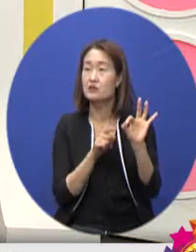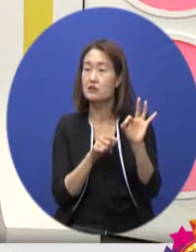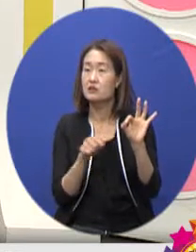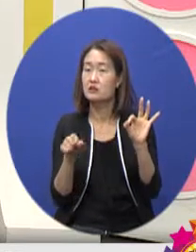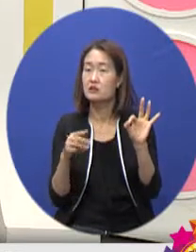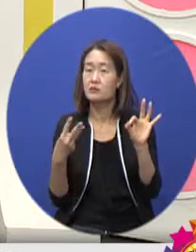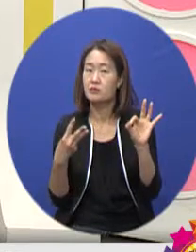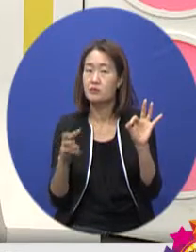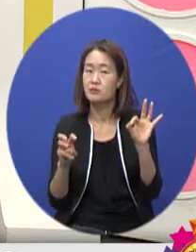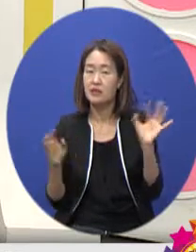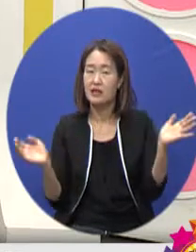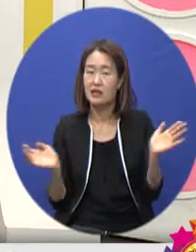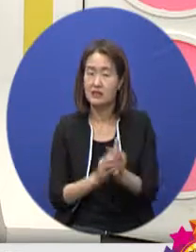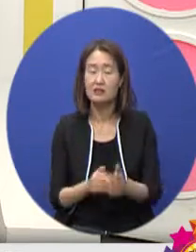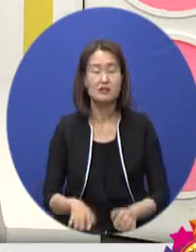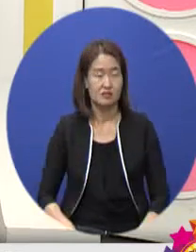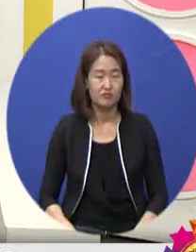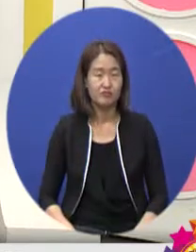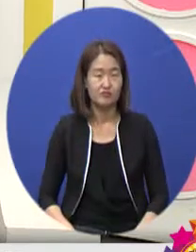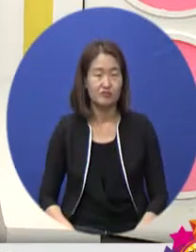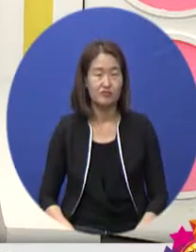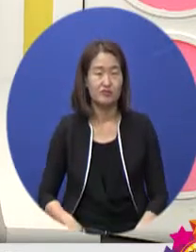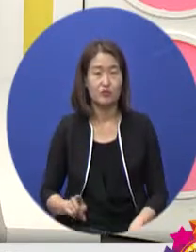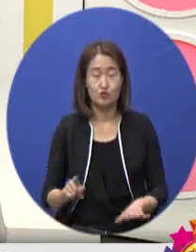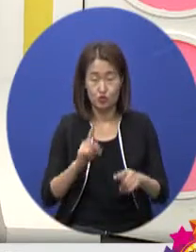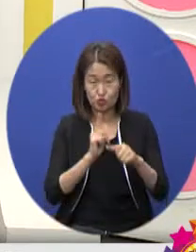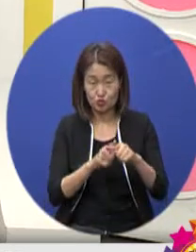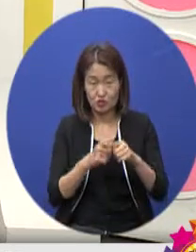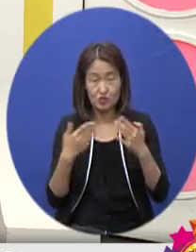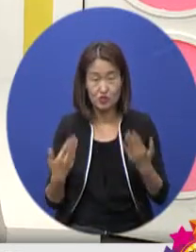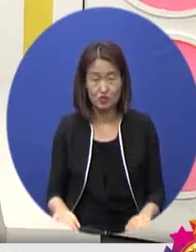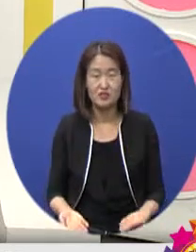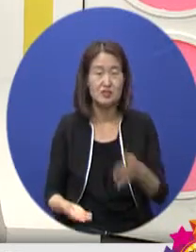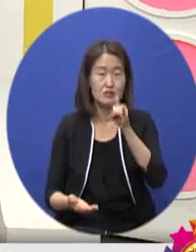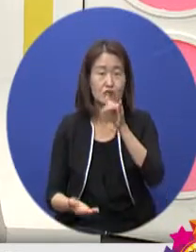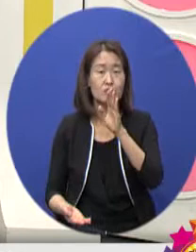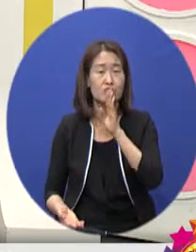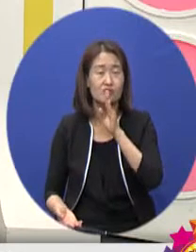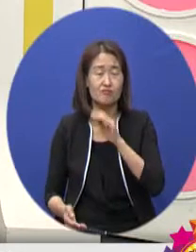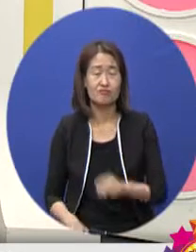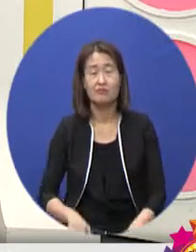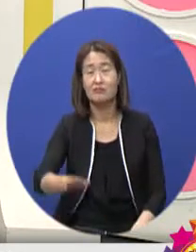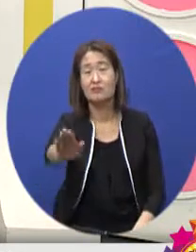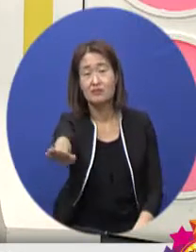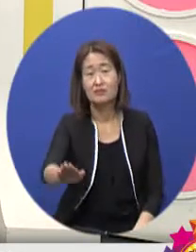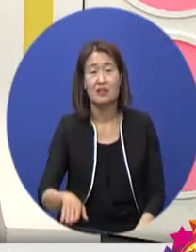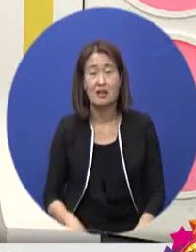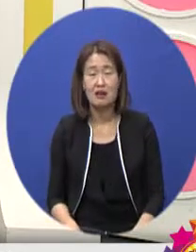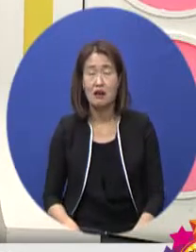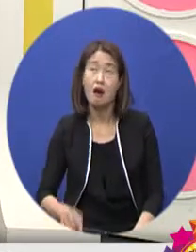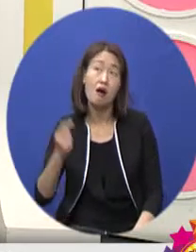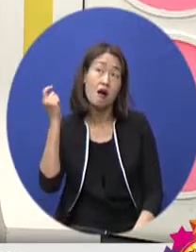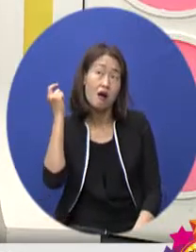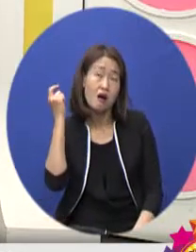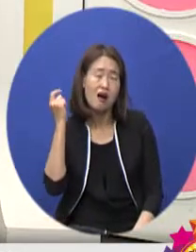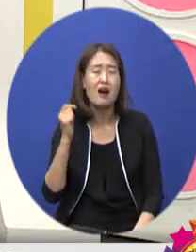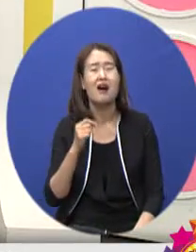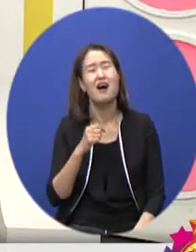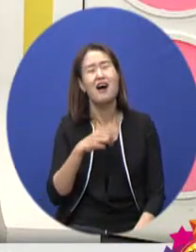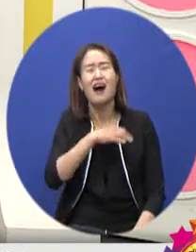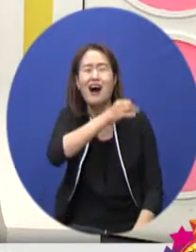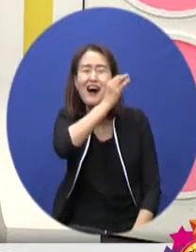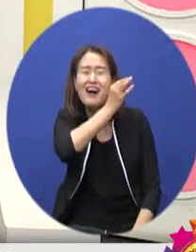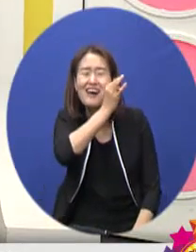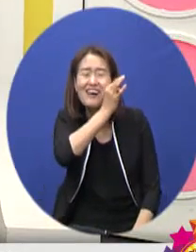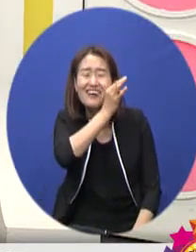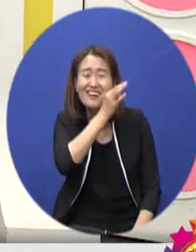3시 반까지 있어요. 중간에 잠깐 비는 시간 있고. 점심 어, 시간. 어머니 그 네. 말씀 듣다 보니까 제가